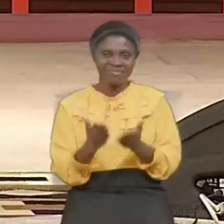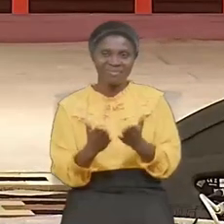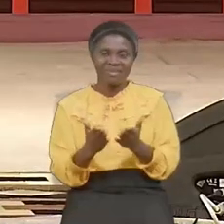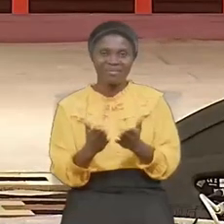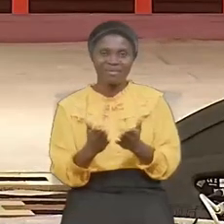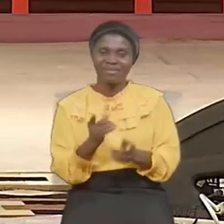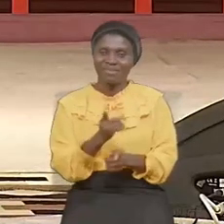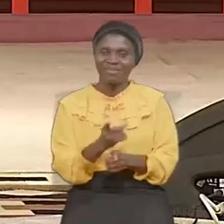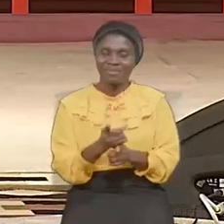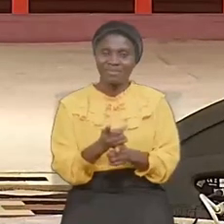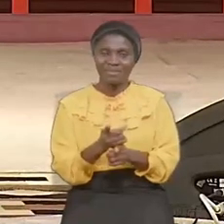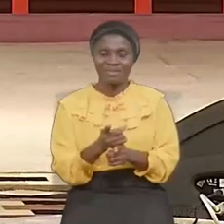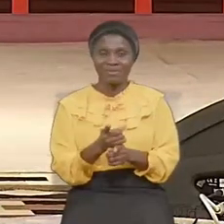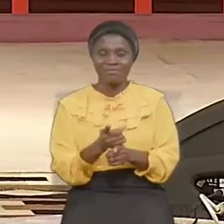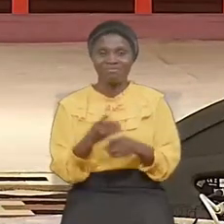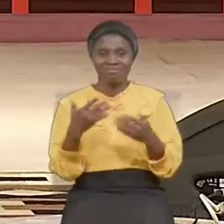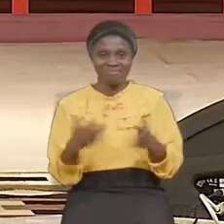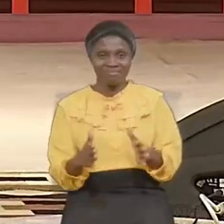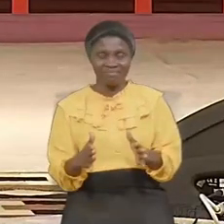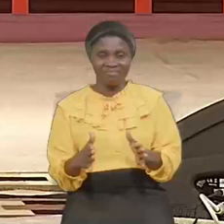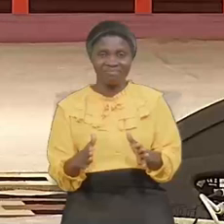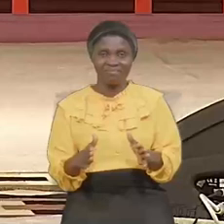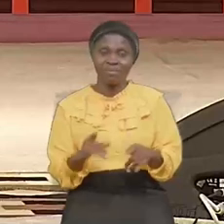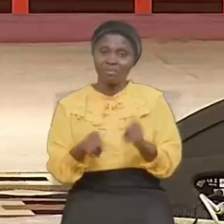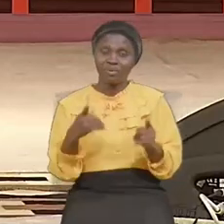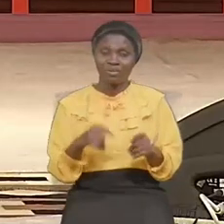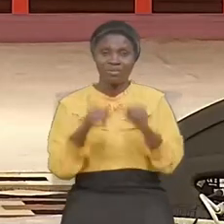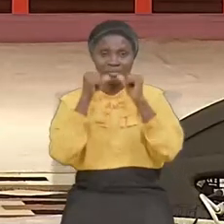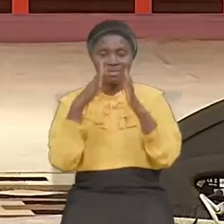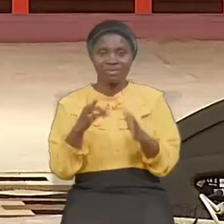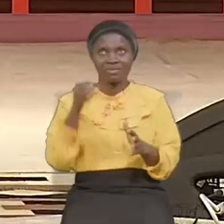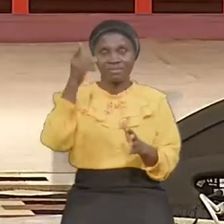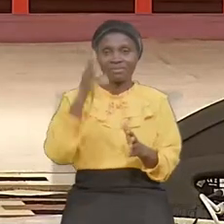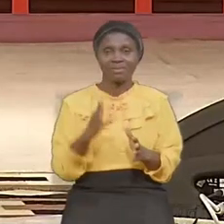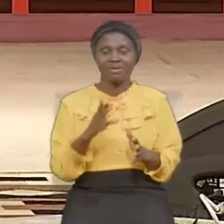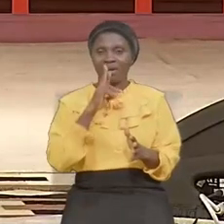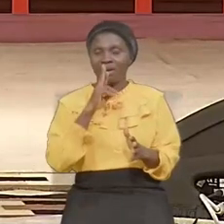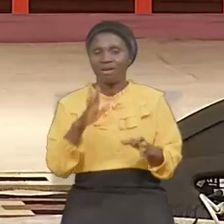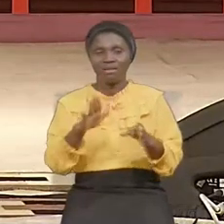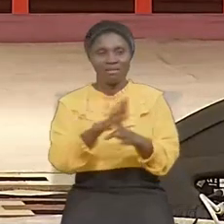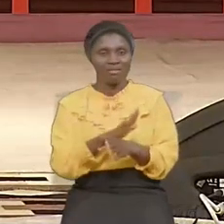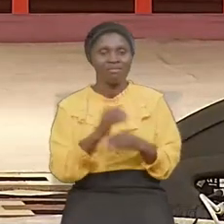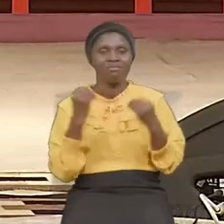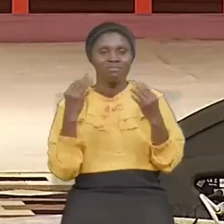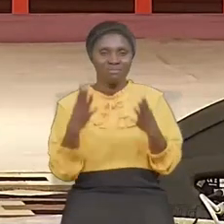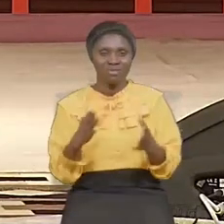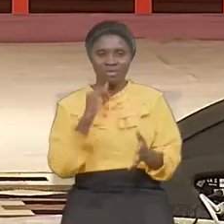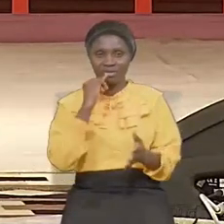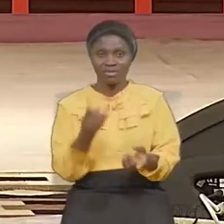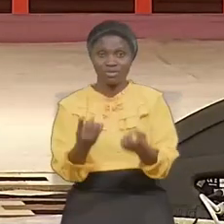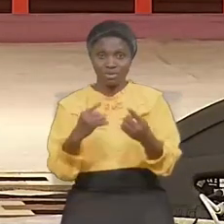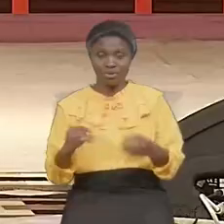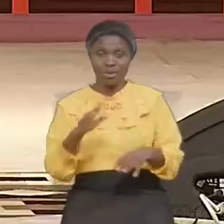mais les bénédictions de Dieu sont inépuisables. Et beaucoup viendra encore dans ta vie.